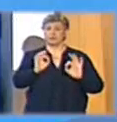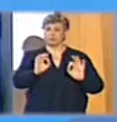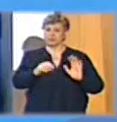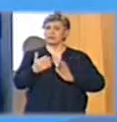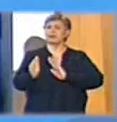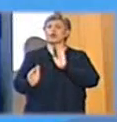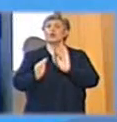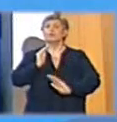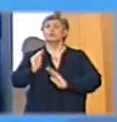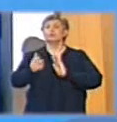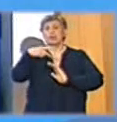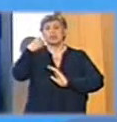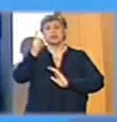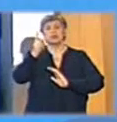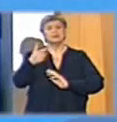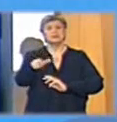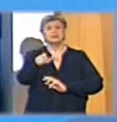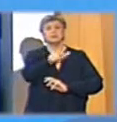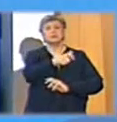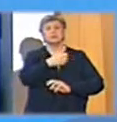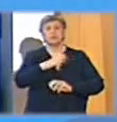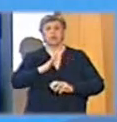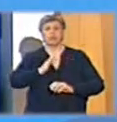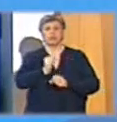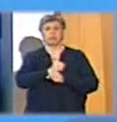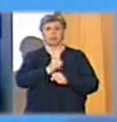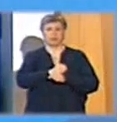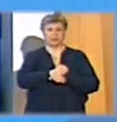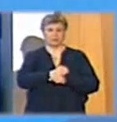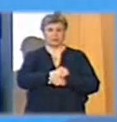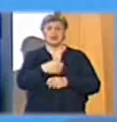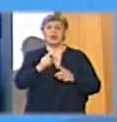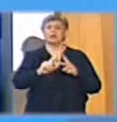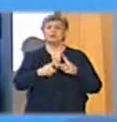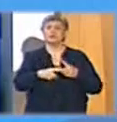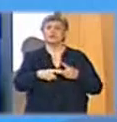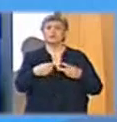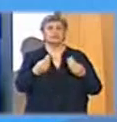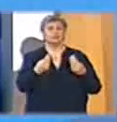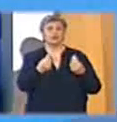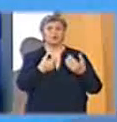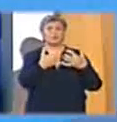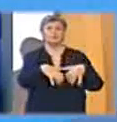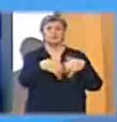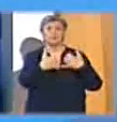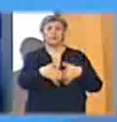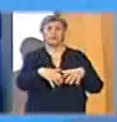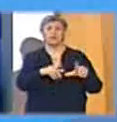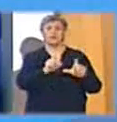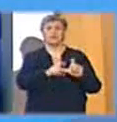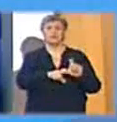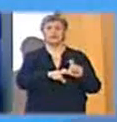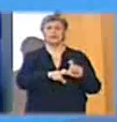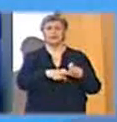εργαζομένων, αλλά όσον αφορά και τον τρόπο ανάπτυξης μιας επιχείρησης. Επομένως, ξέρετε